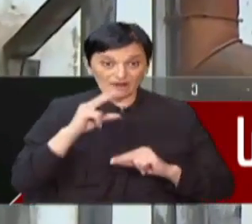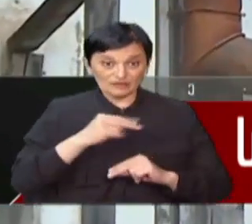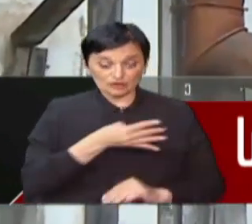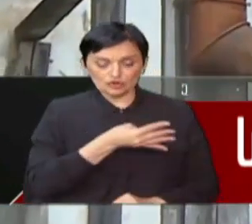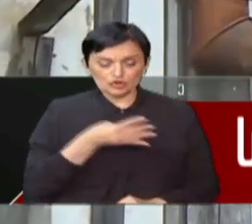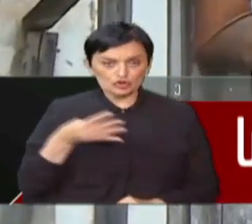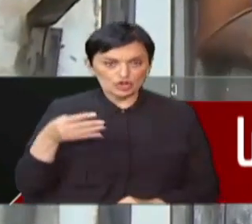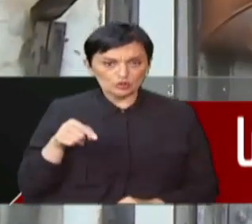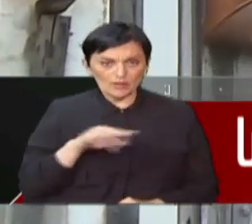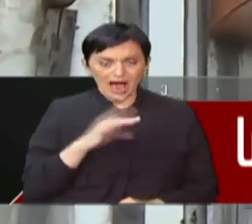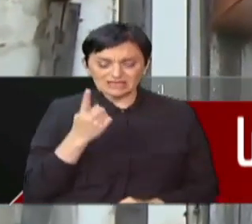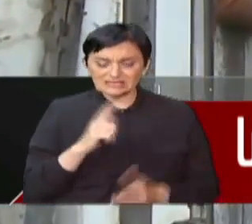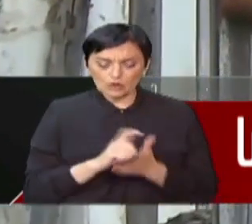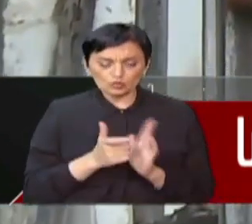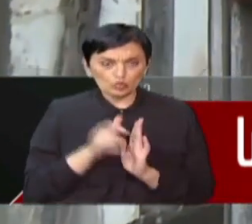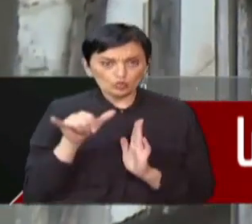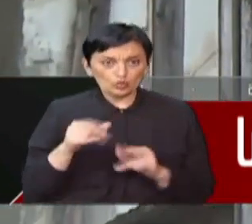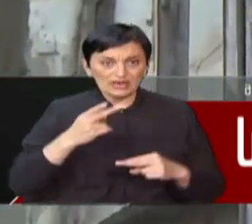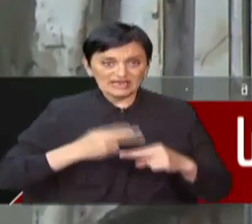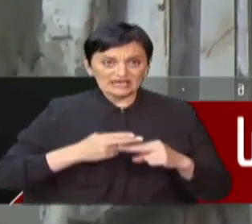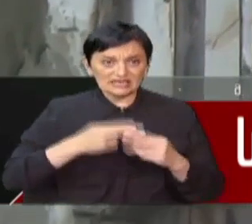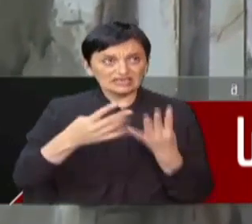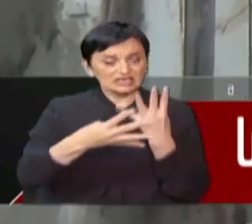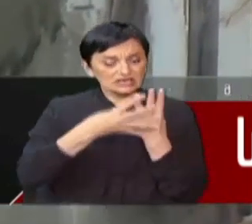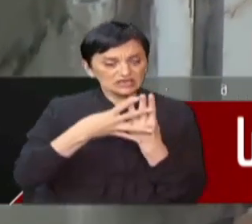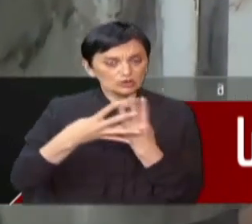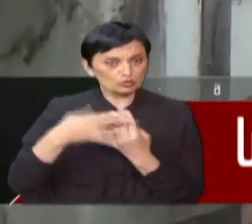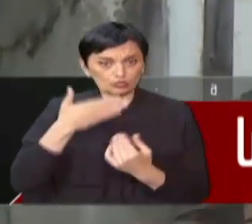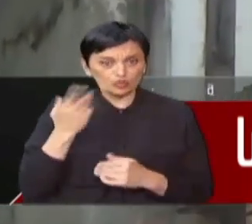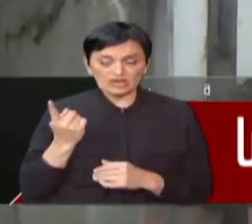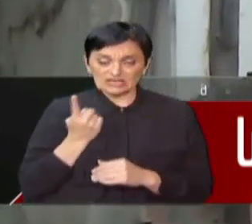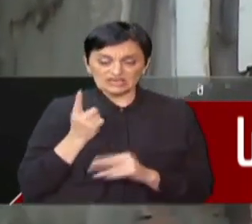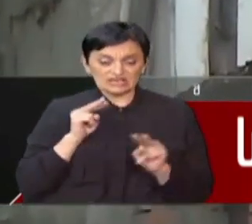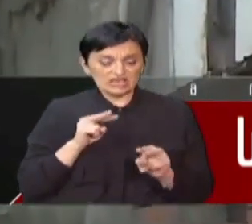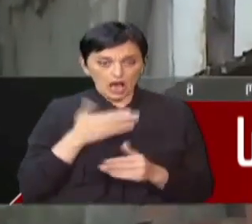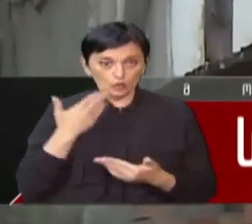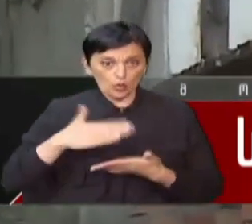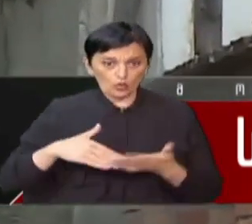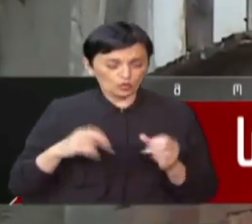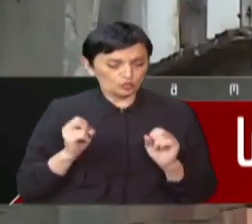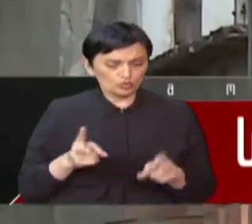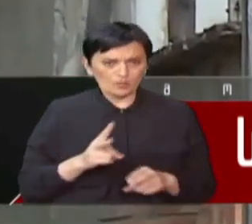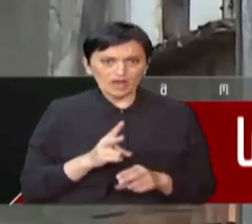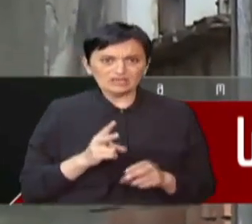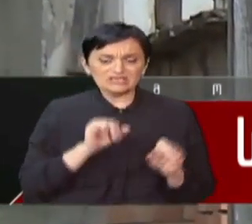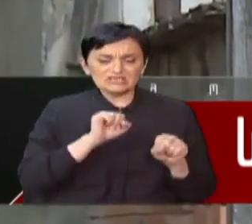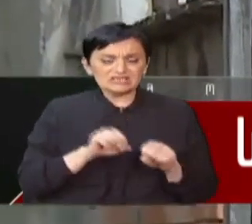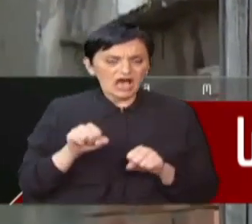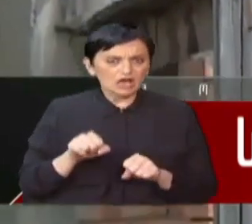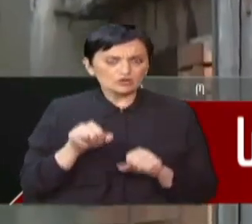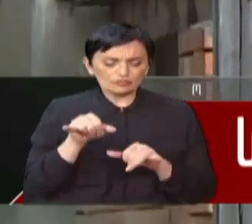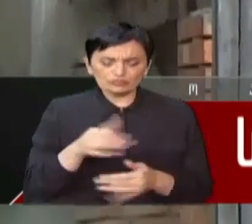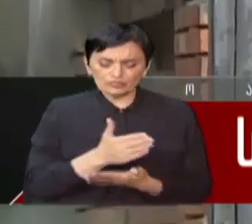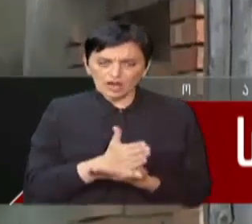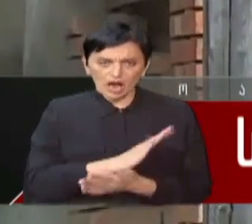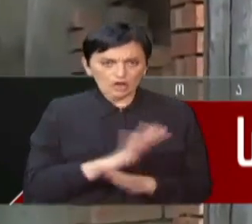შენობას არც ერთ ოთახზე არ გააჩნია რკინის გისოსები, არ ყავს დარაჯი და არც უსაფრთხოების არანაირი საშუალება არ